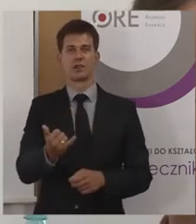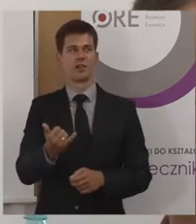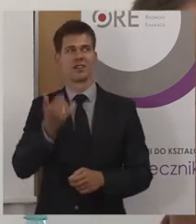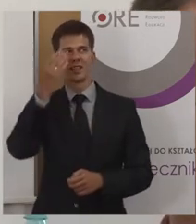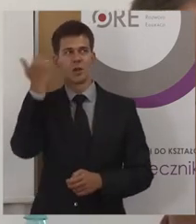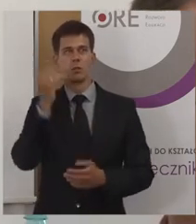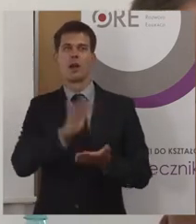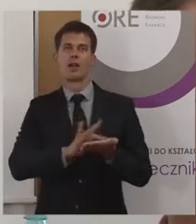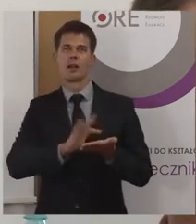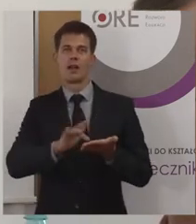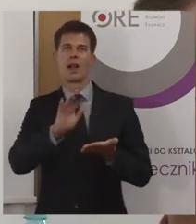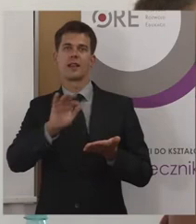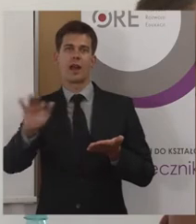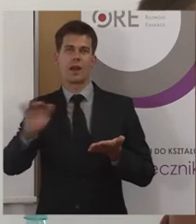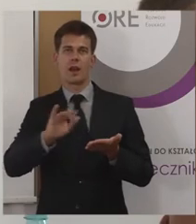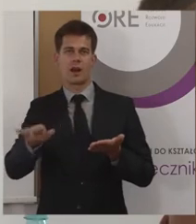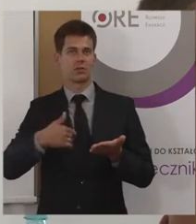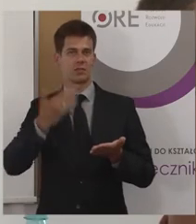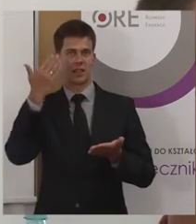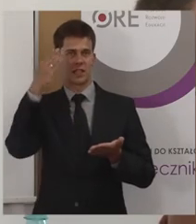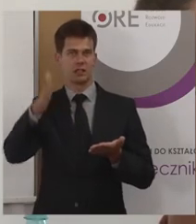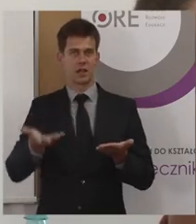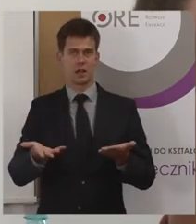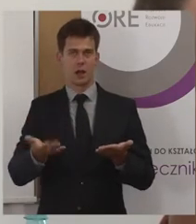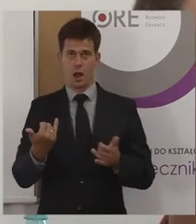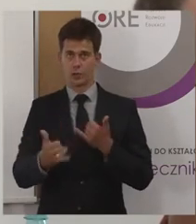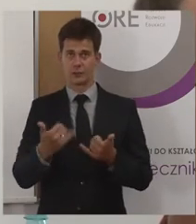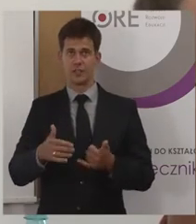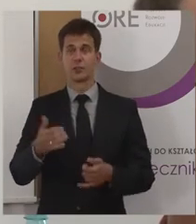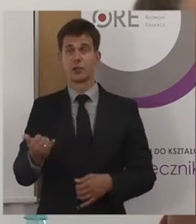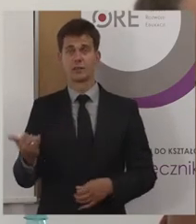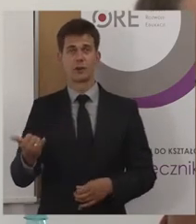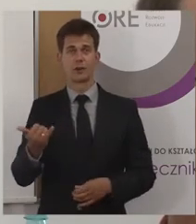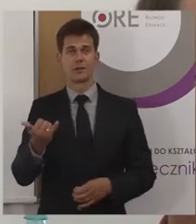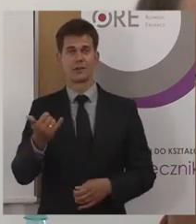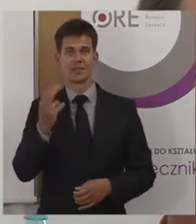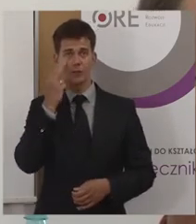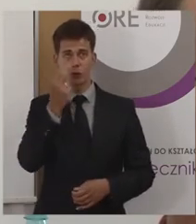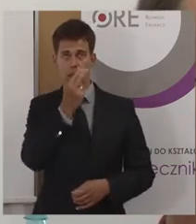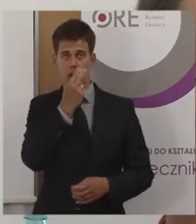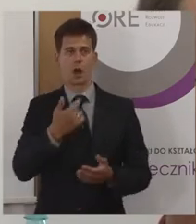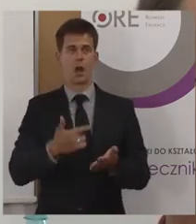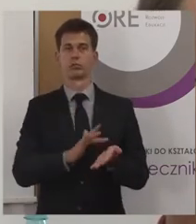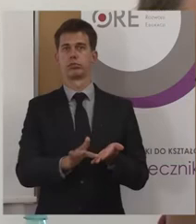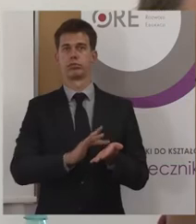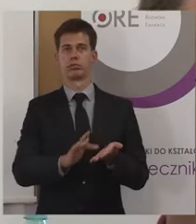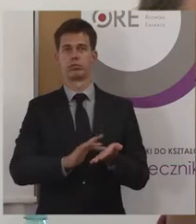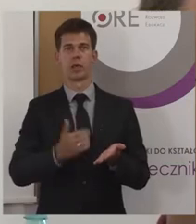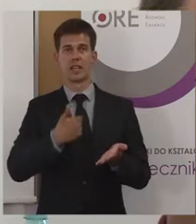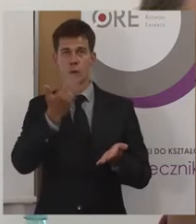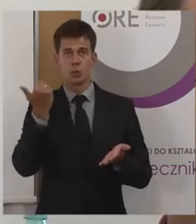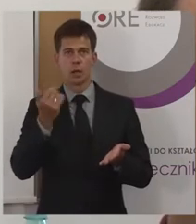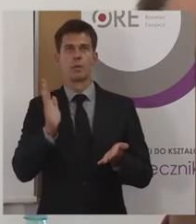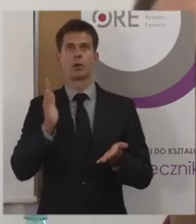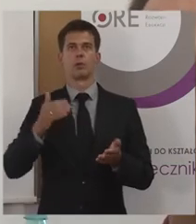liter, a proszę Państwa, kto nie czyta, tylko za niego czyta komputer, ten później nie pisze. W związku z